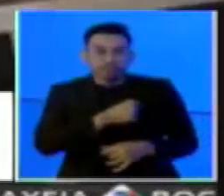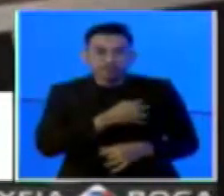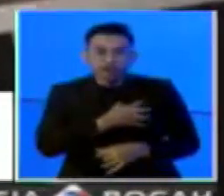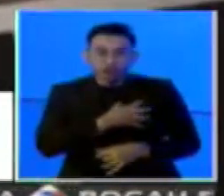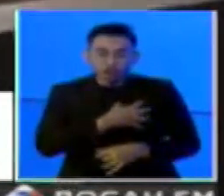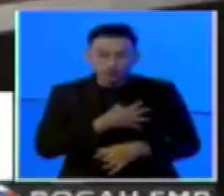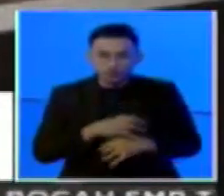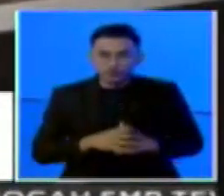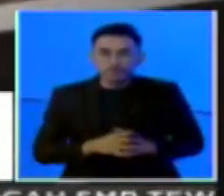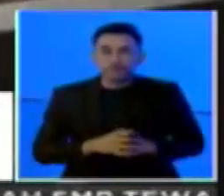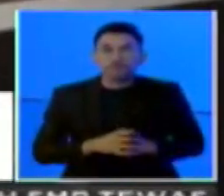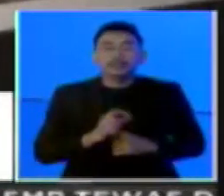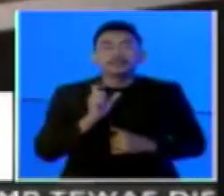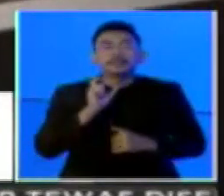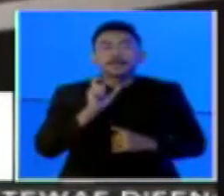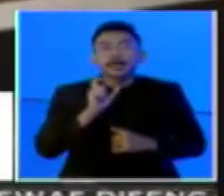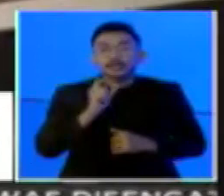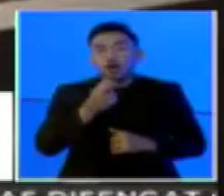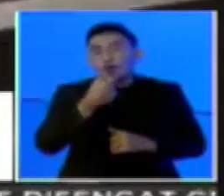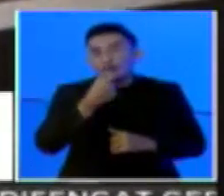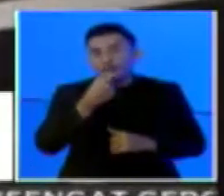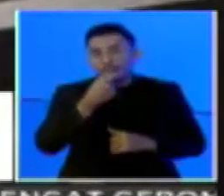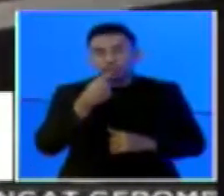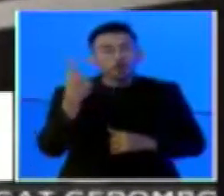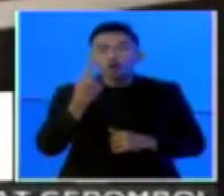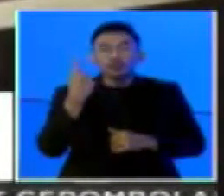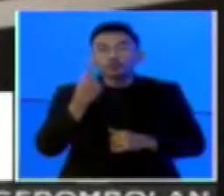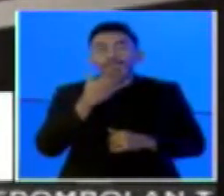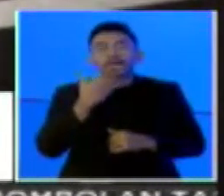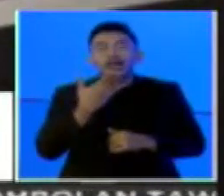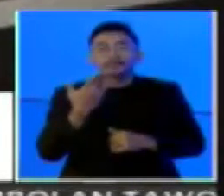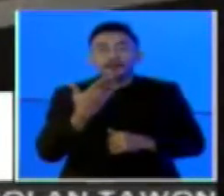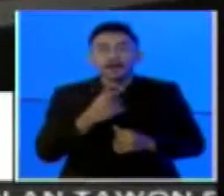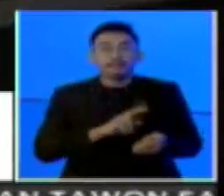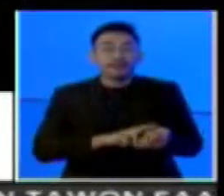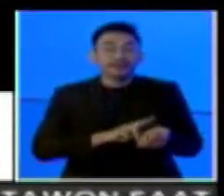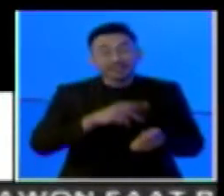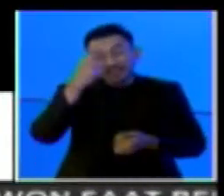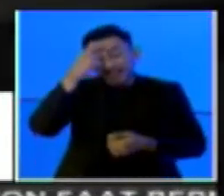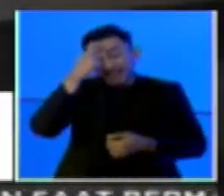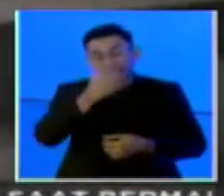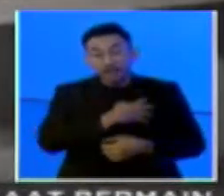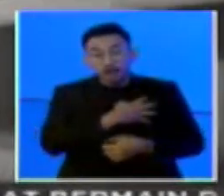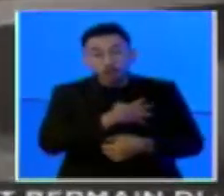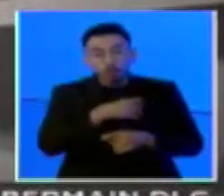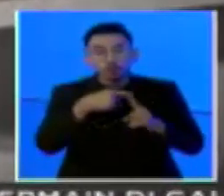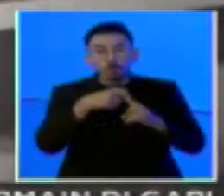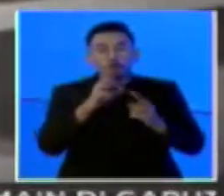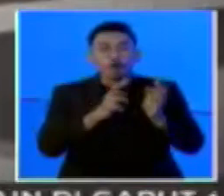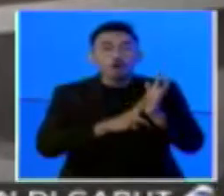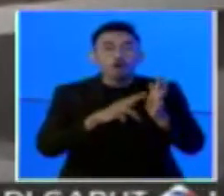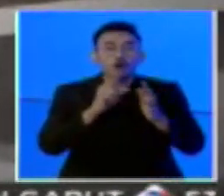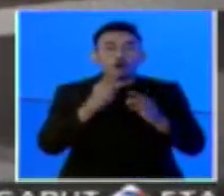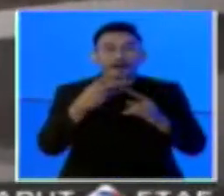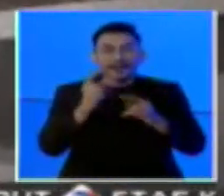merupakan metode pengobatan yang umum dilakukan untuk pasien jantung koroner. Stent berfungsi menopang pembuluh darah agar aliran darah